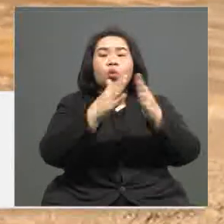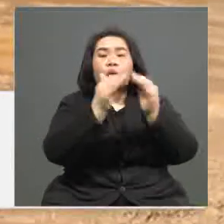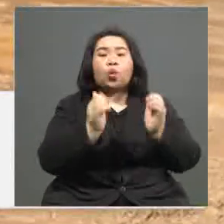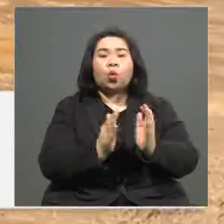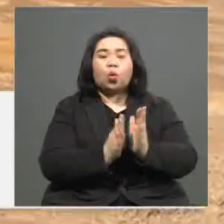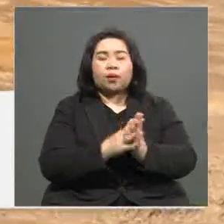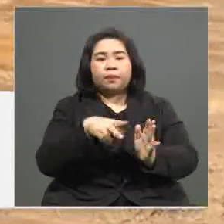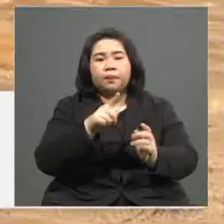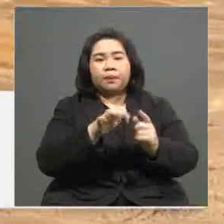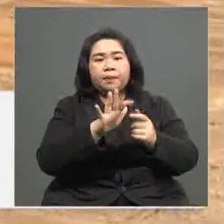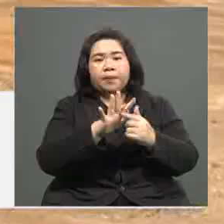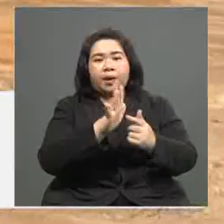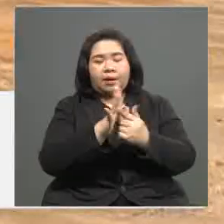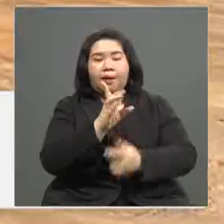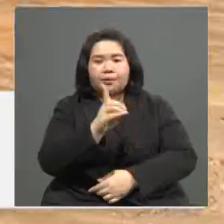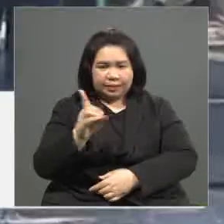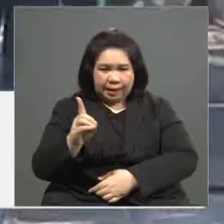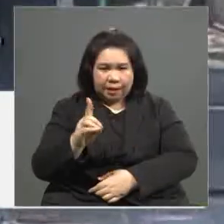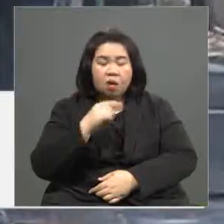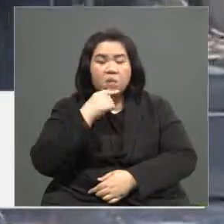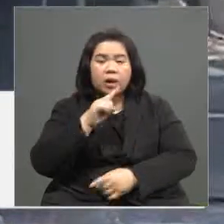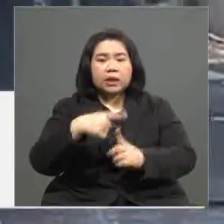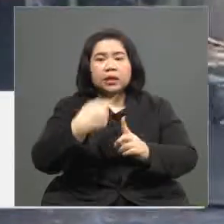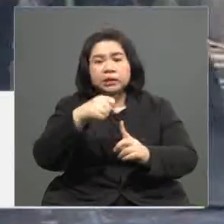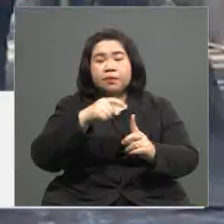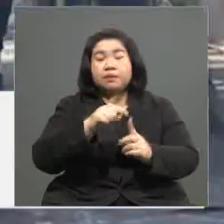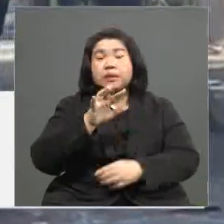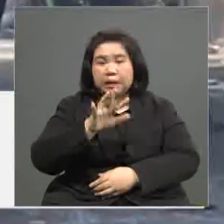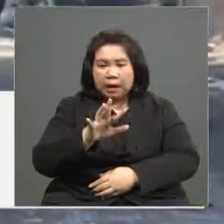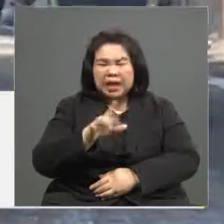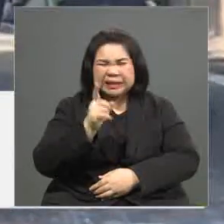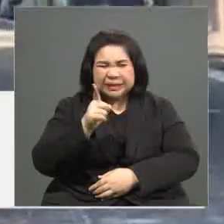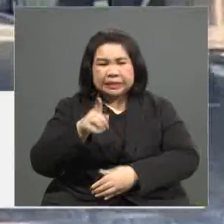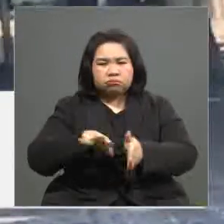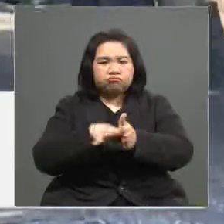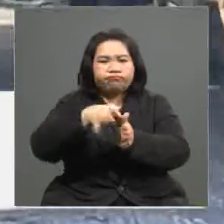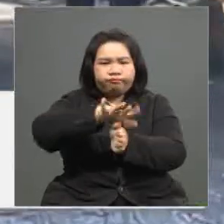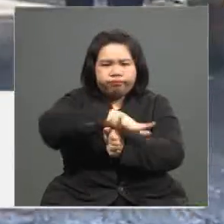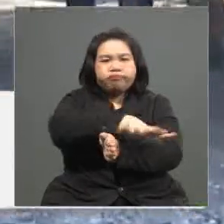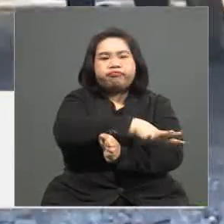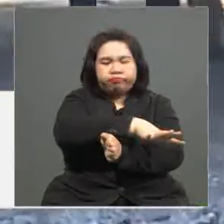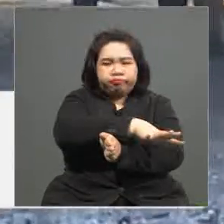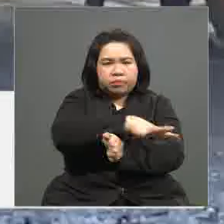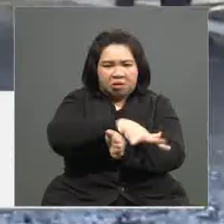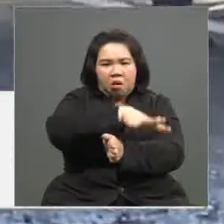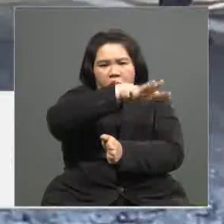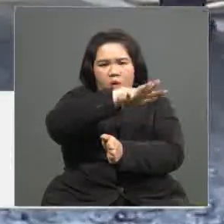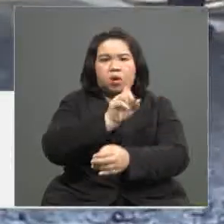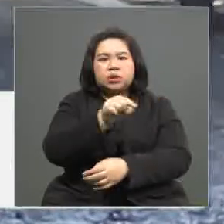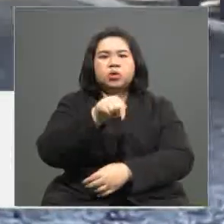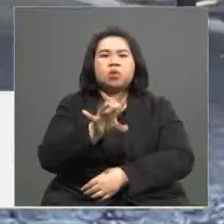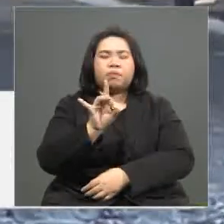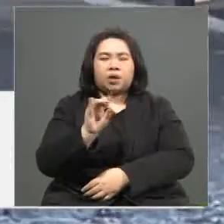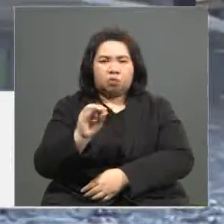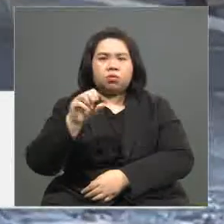าแดดจุดนี้เมื่อวันที่5ตุลาคมที่ผ่านมาโดนน้ำปิงเอ่อเข้าท่วมในระดับน้ำที่สูงกว่า1เมตร80เซนติเมต